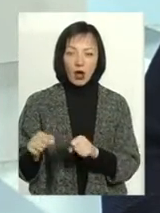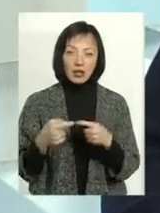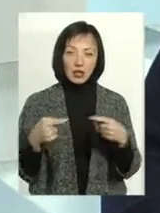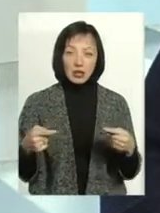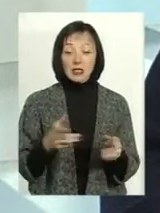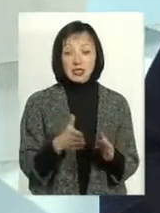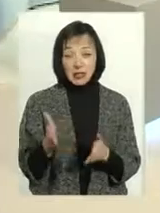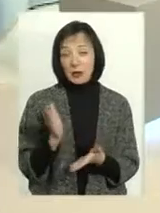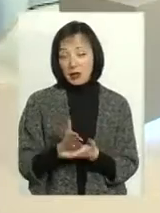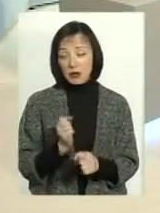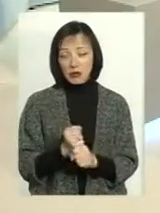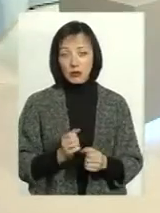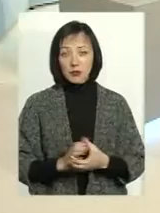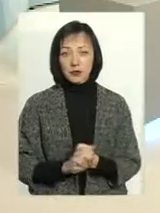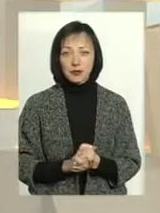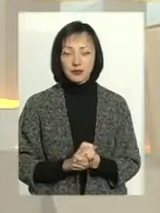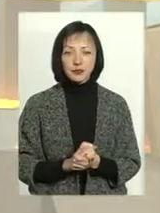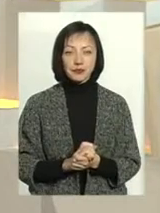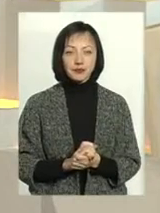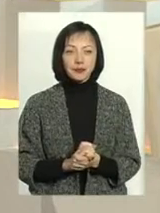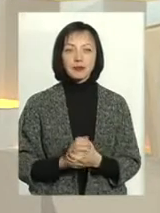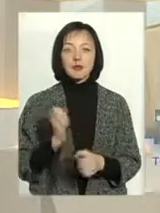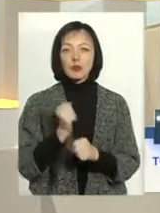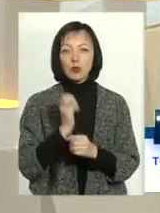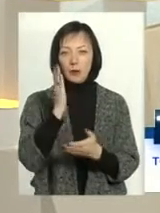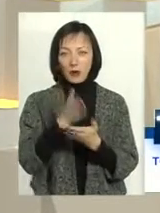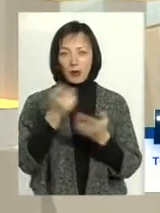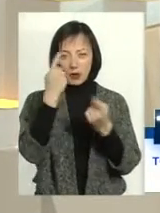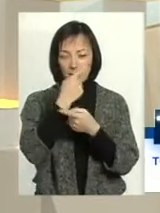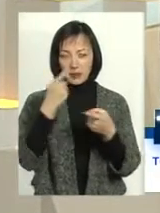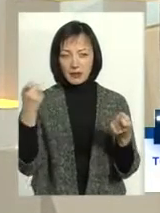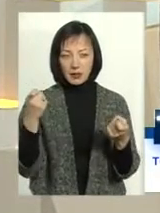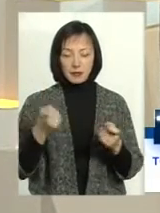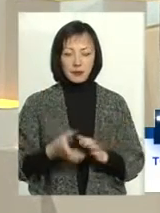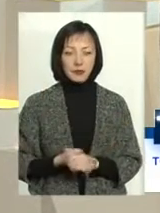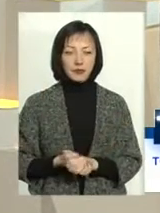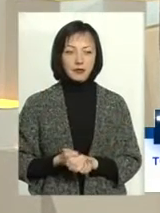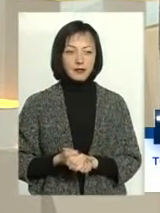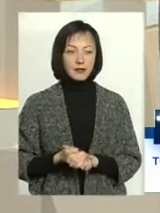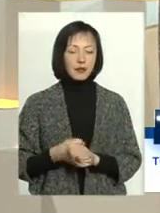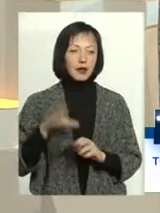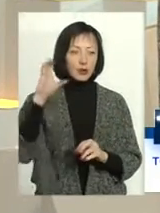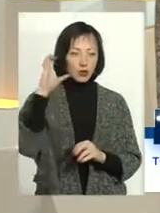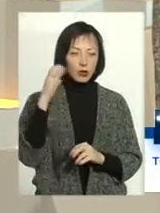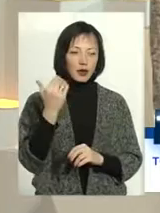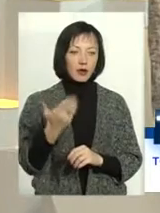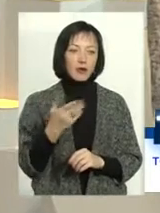система є. Нагадую глядачам, що ми працюємо в прямому ефірі. 61-90-60. Слухаємо глядача. Говоріть, будь